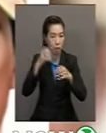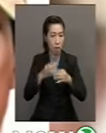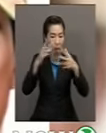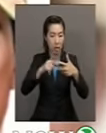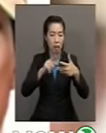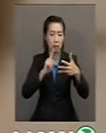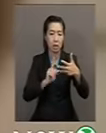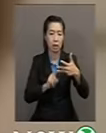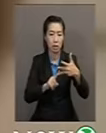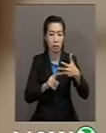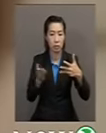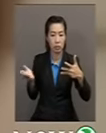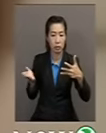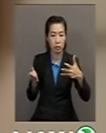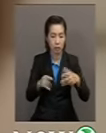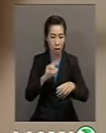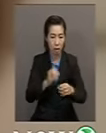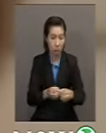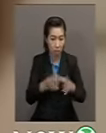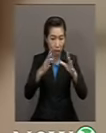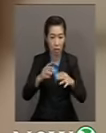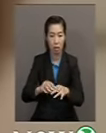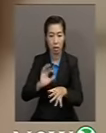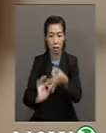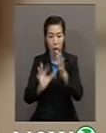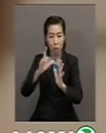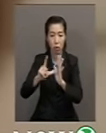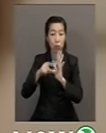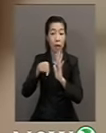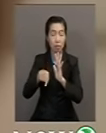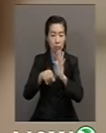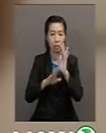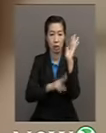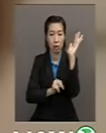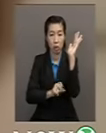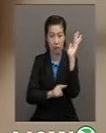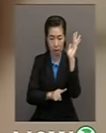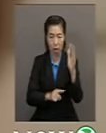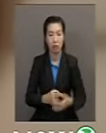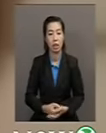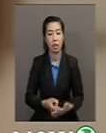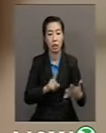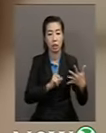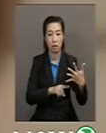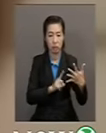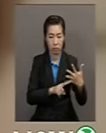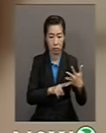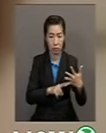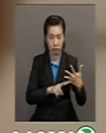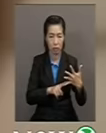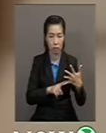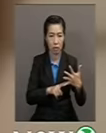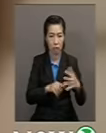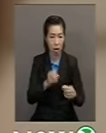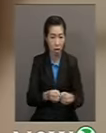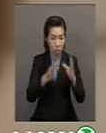ฮากีมดอเลาะระเบิดแลก็เผาห้างที่โลตัสนครศรีธรรมราชนายอับดุลกอเดสาและระเบิดแล้ว